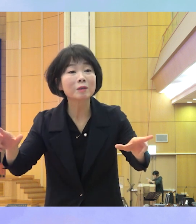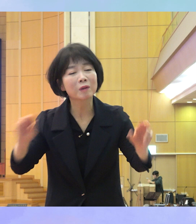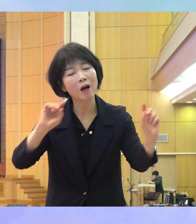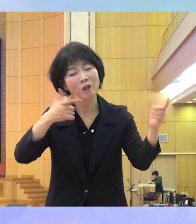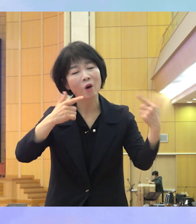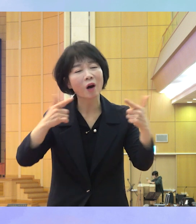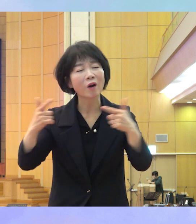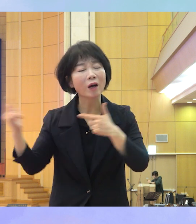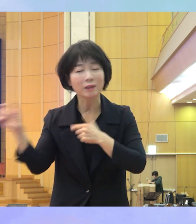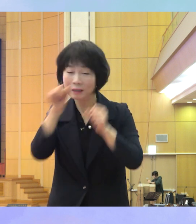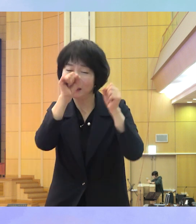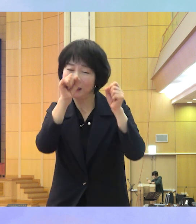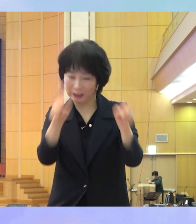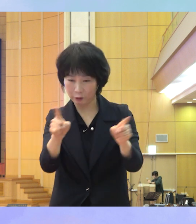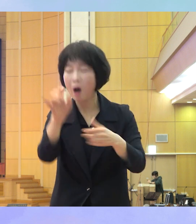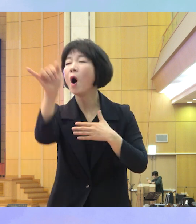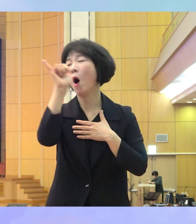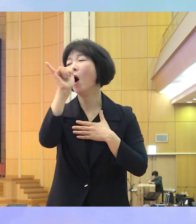기회, 때가 있는데